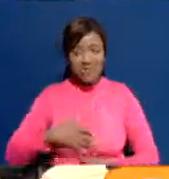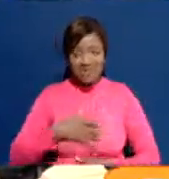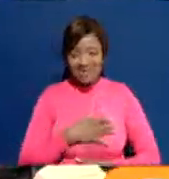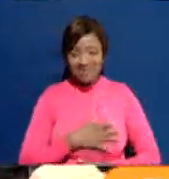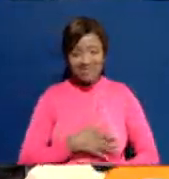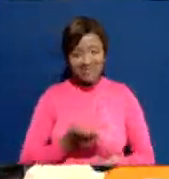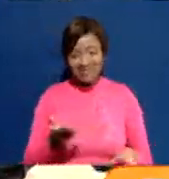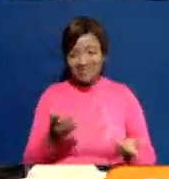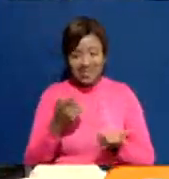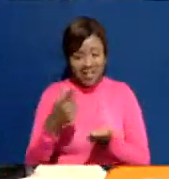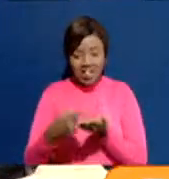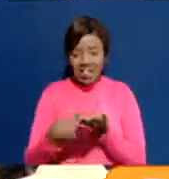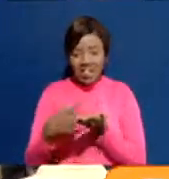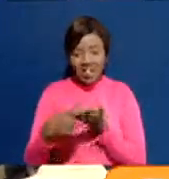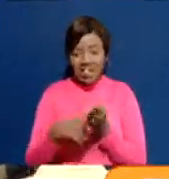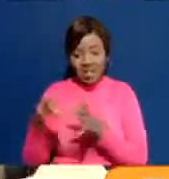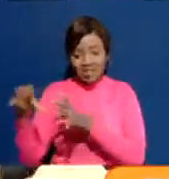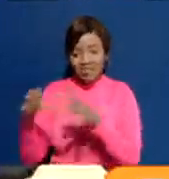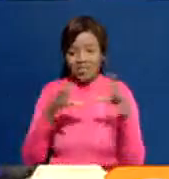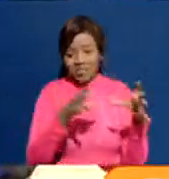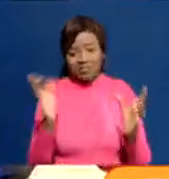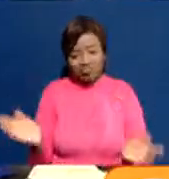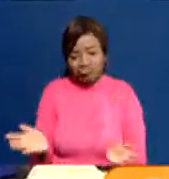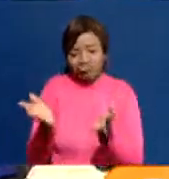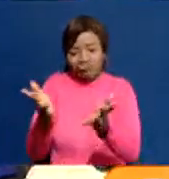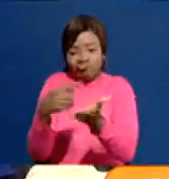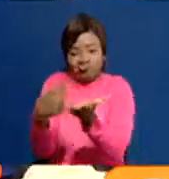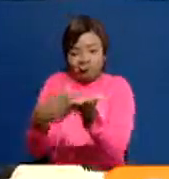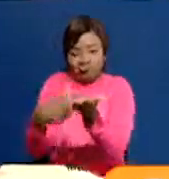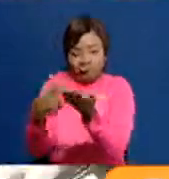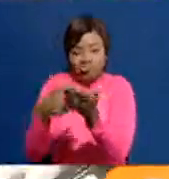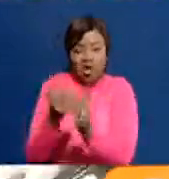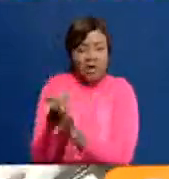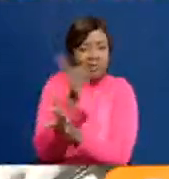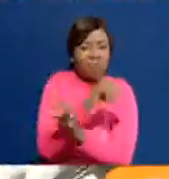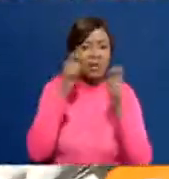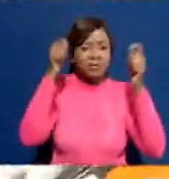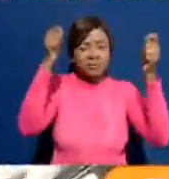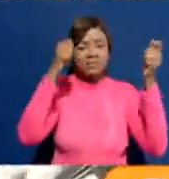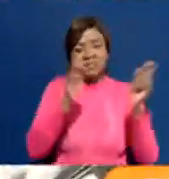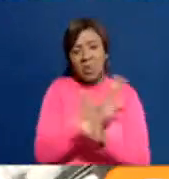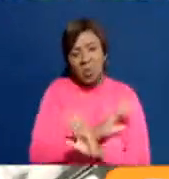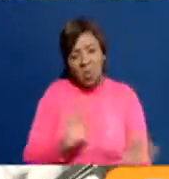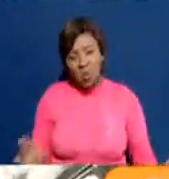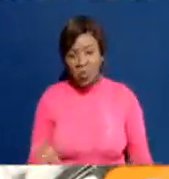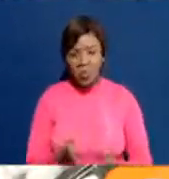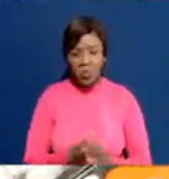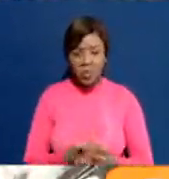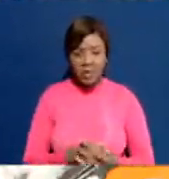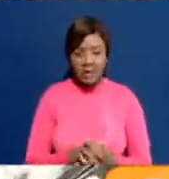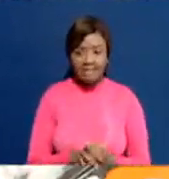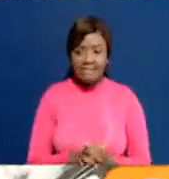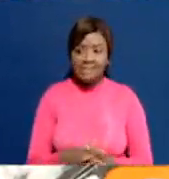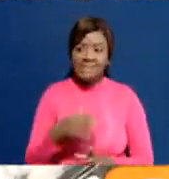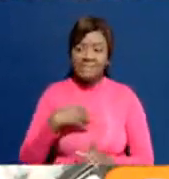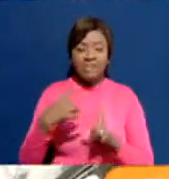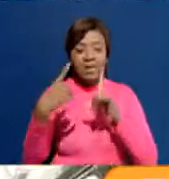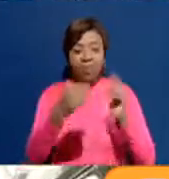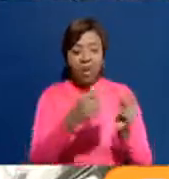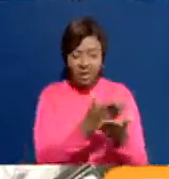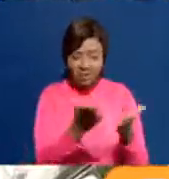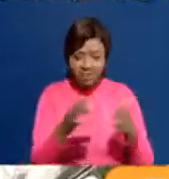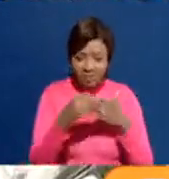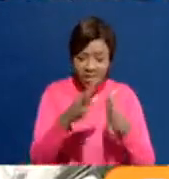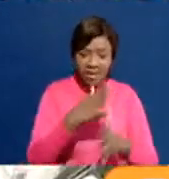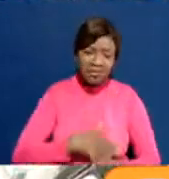mbili kisiasa badala ya kurejea kwenye maandamano wiki ijayo. Sasa mimi nataka niwaambie hawa viongozi wenzangu, jameni, hawa